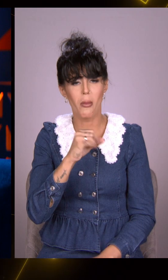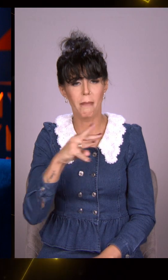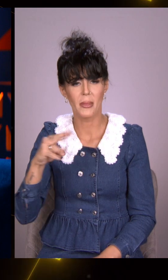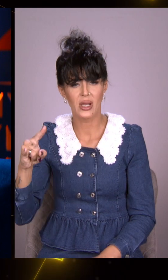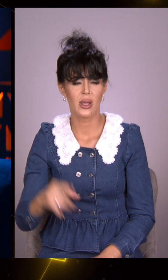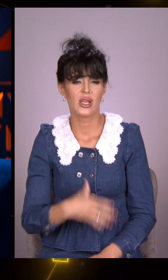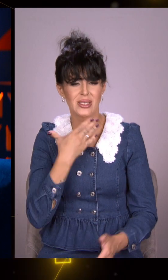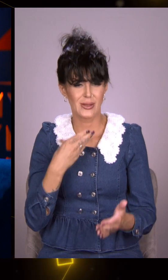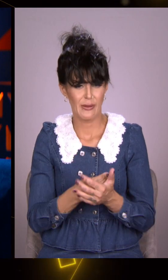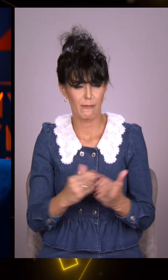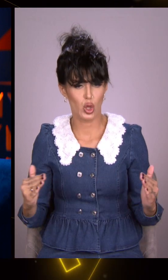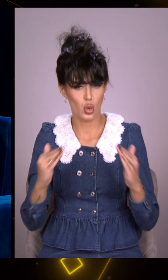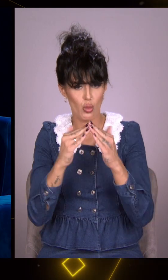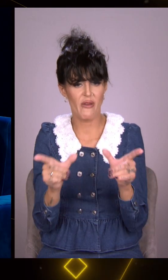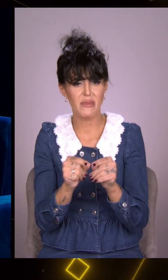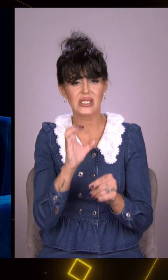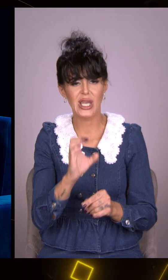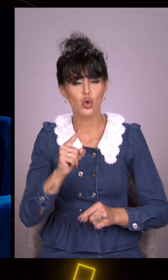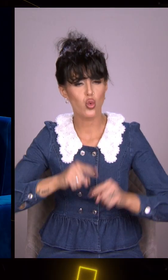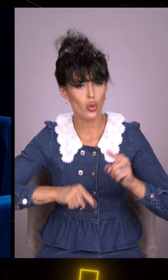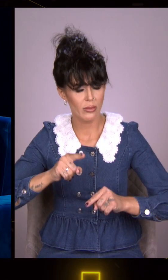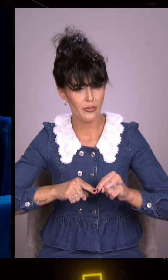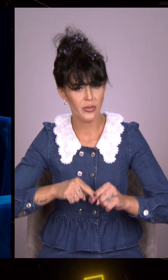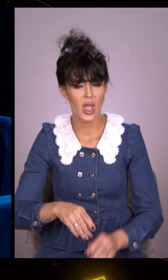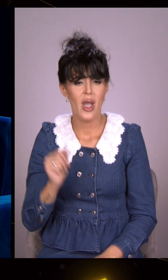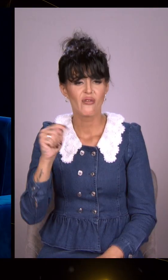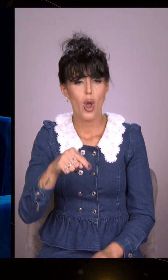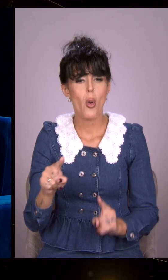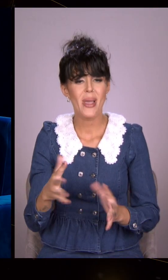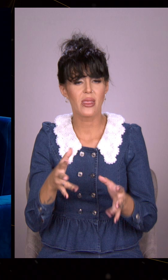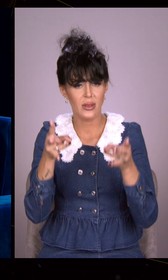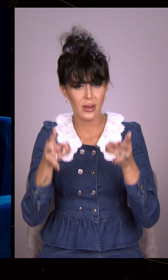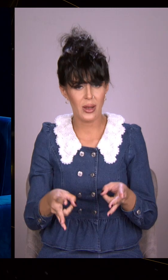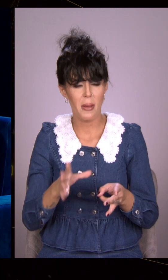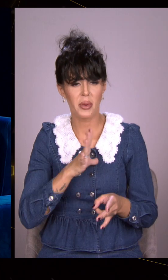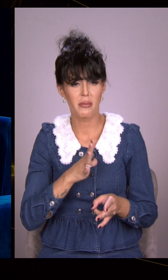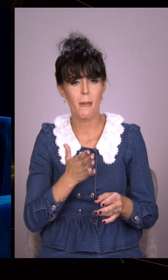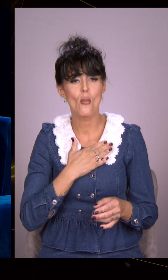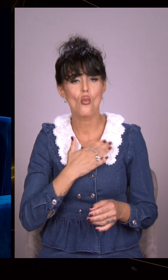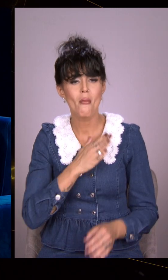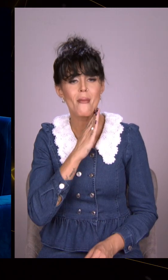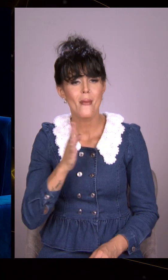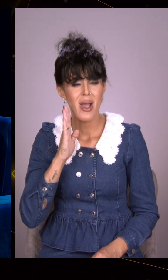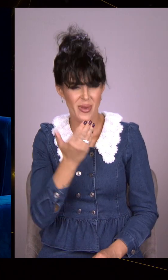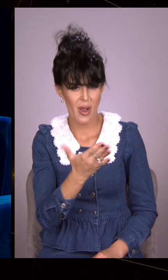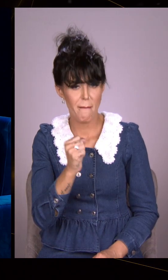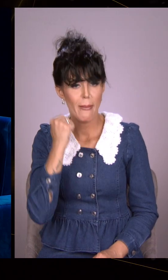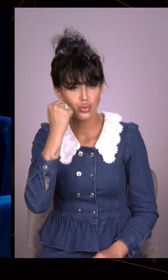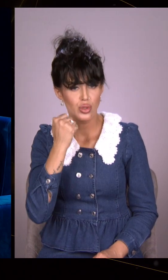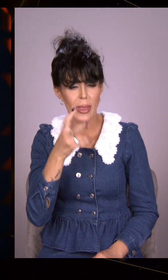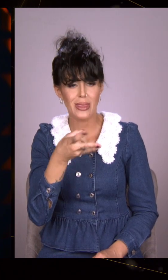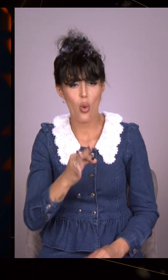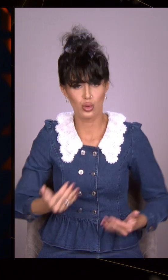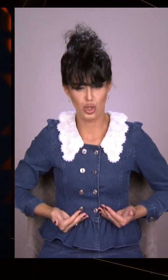приватному будинку разом з батьками. На момент цієї трагедії ще була з ними моя мама, бабуся їхня, але вона жила